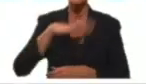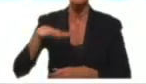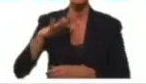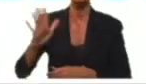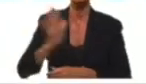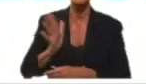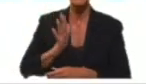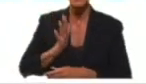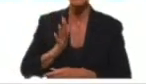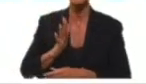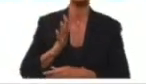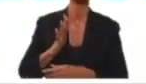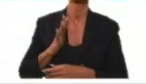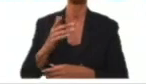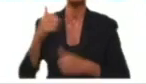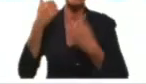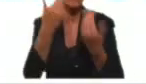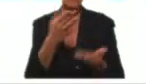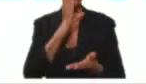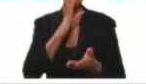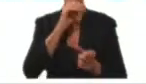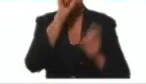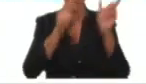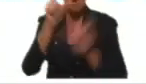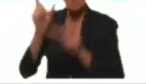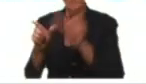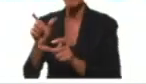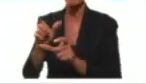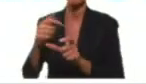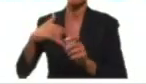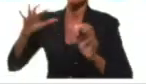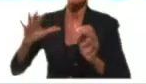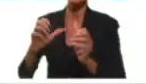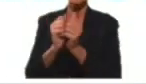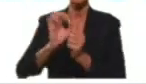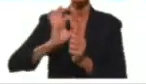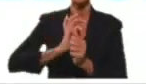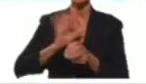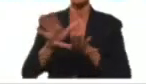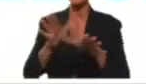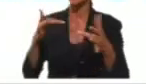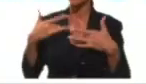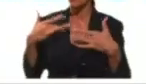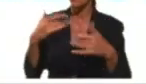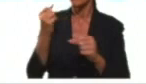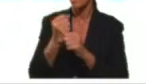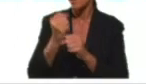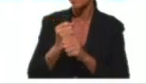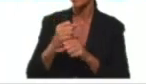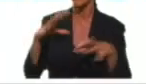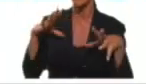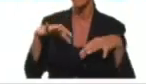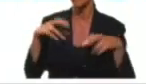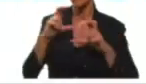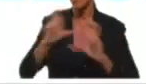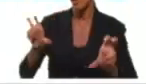sprzyjającej włączeniu społecznemu, w którym obywatele znajdują swoje miejsce do życia, pracy, spędzania czasu wolnego. Miasta,